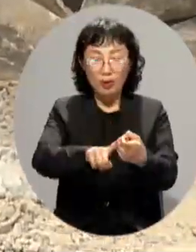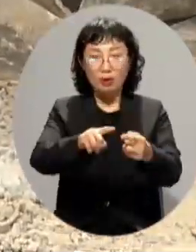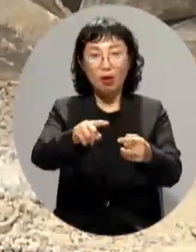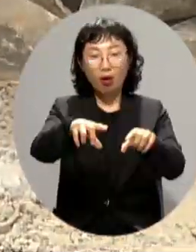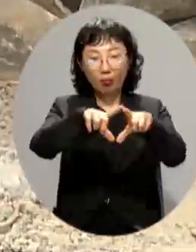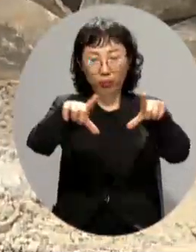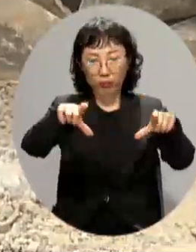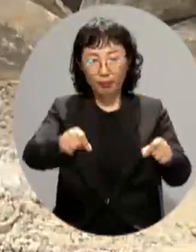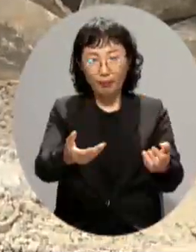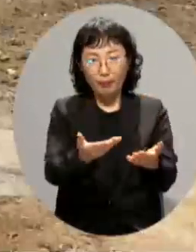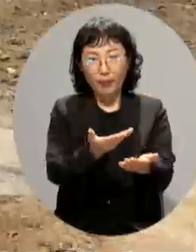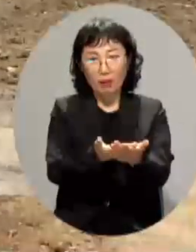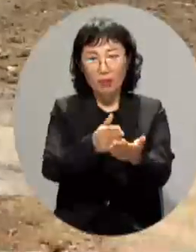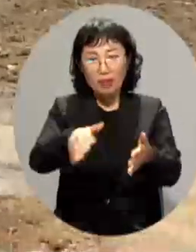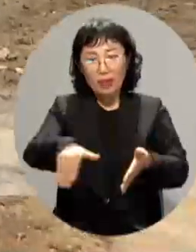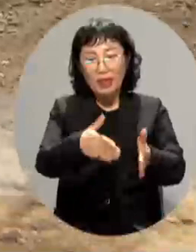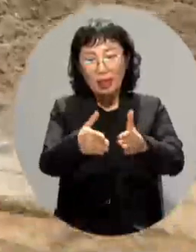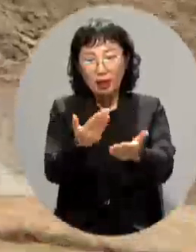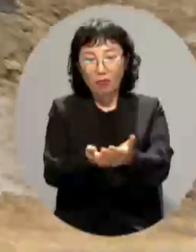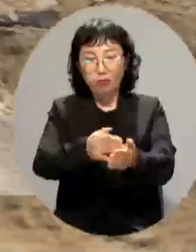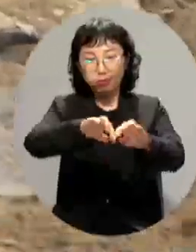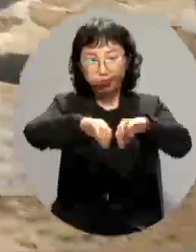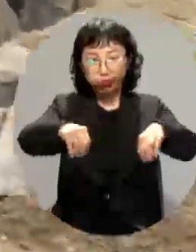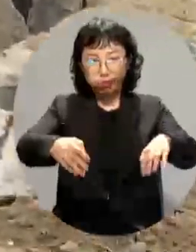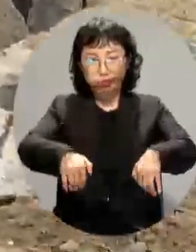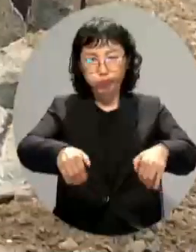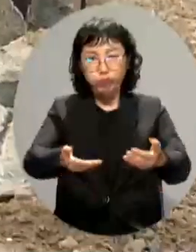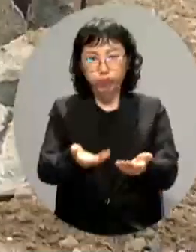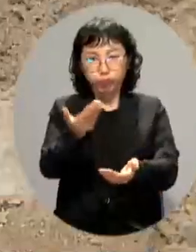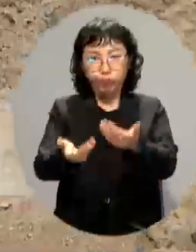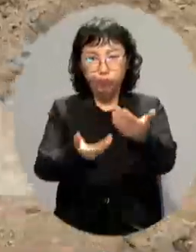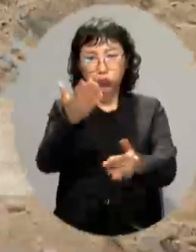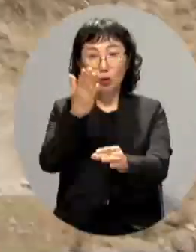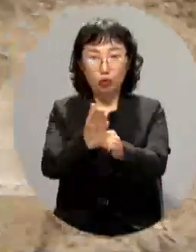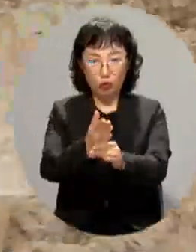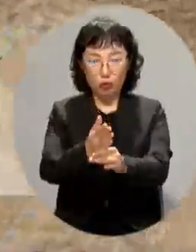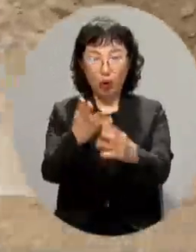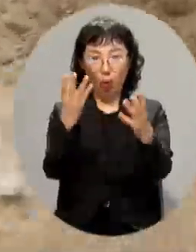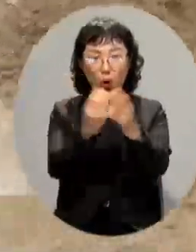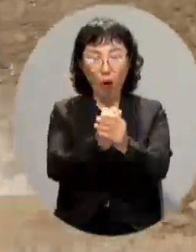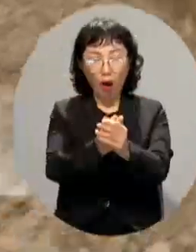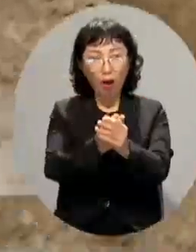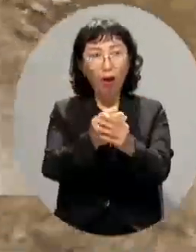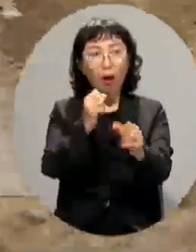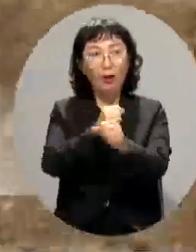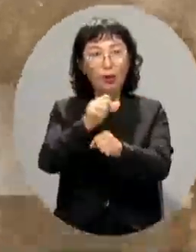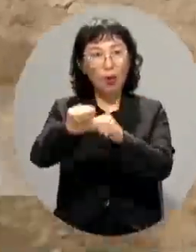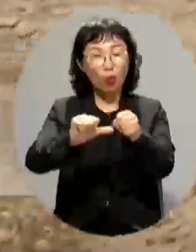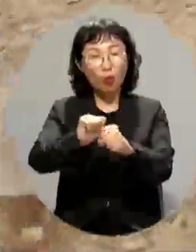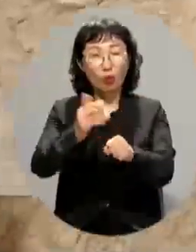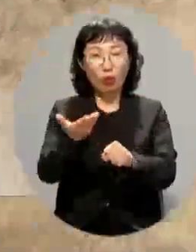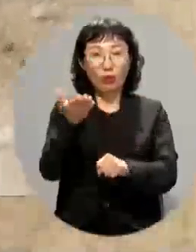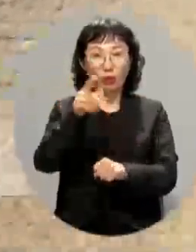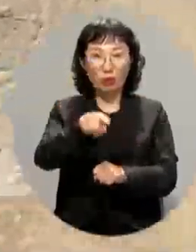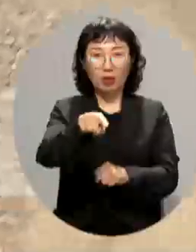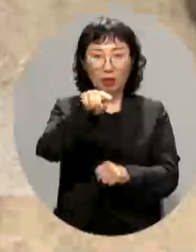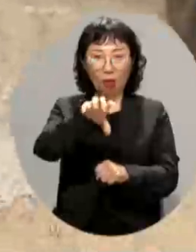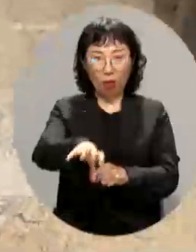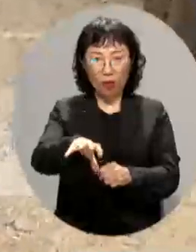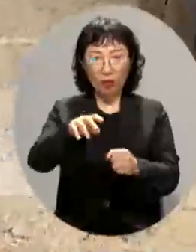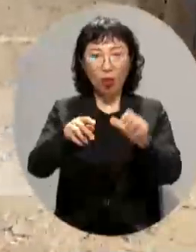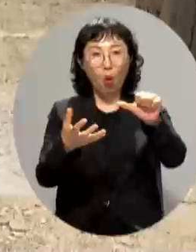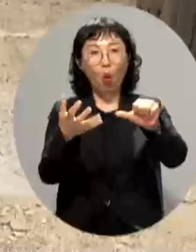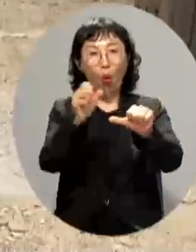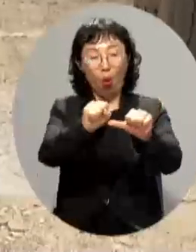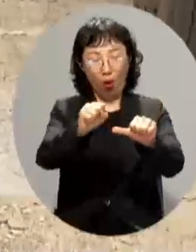하고 있고 가로수 주변도 땅이 파였습니다. 완공된 지 5년밖에 되지 않은 첫 마중길 일부를 5억 원을